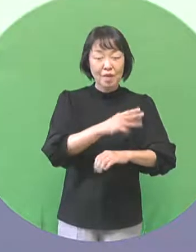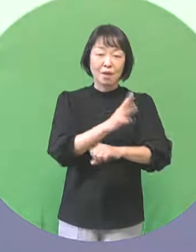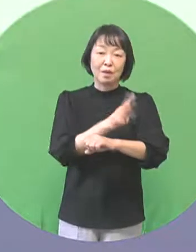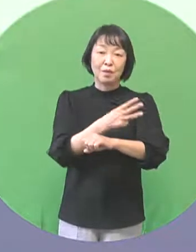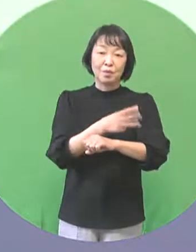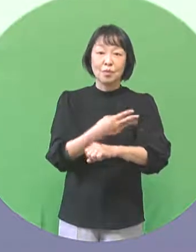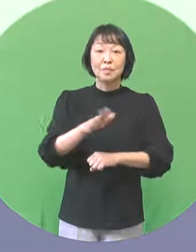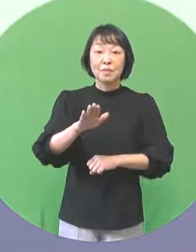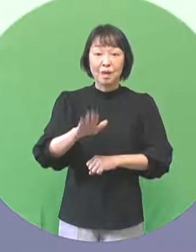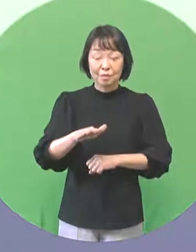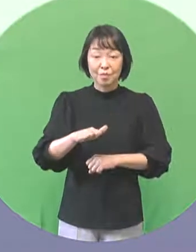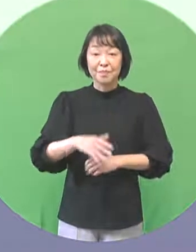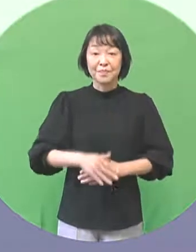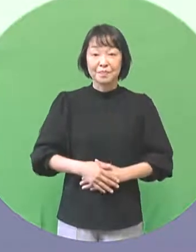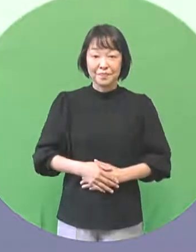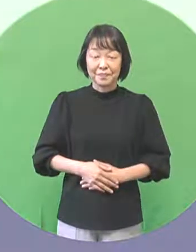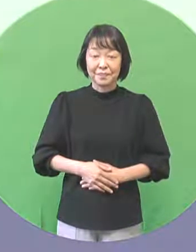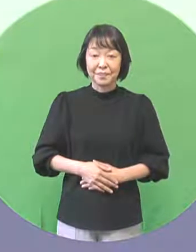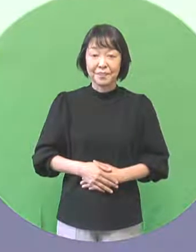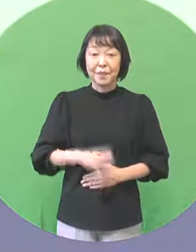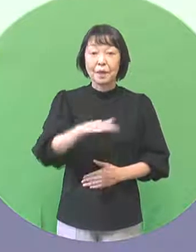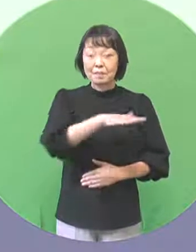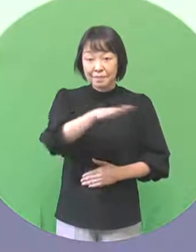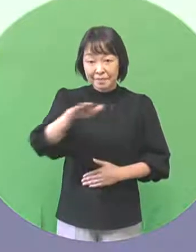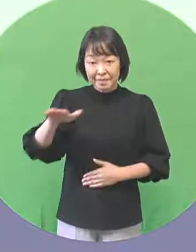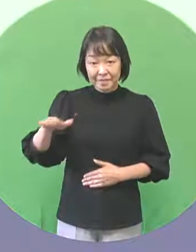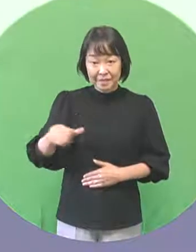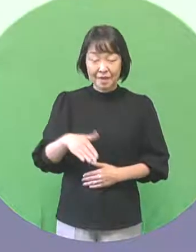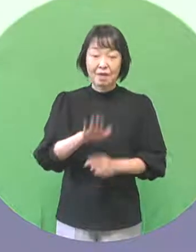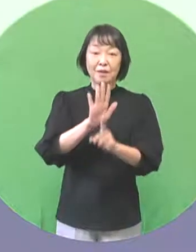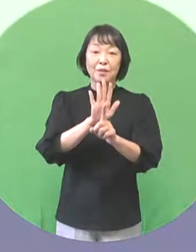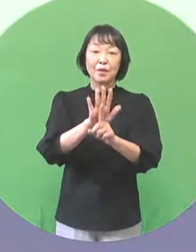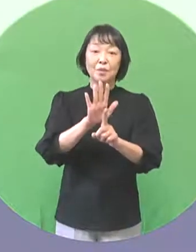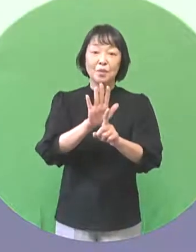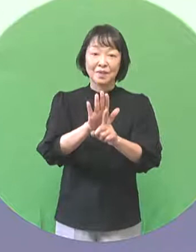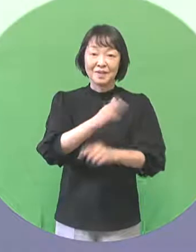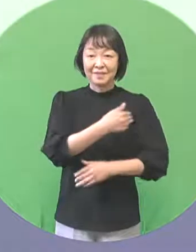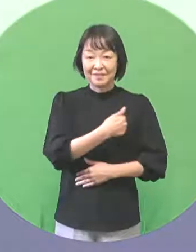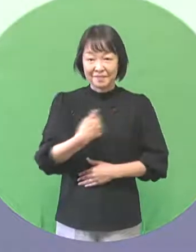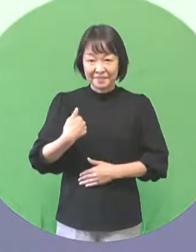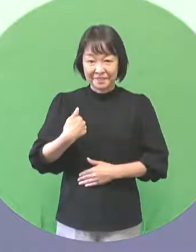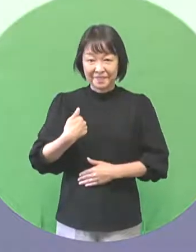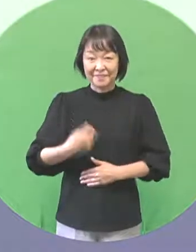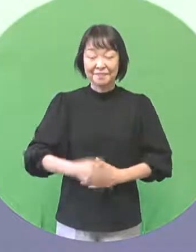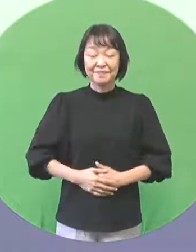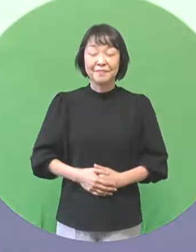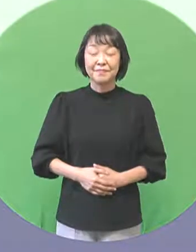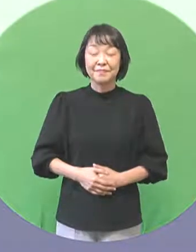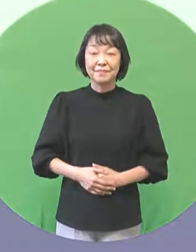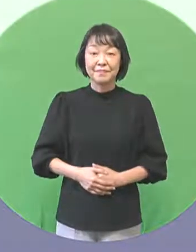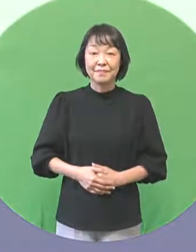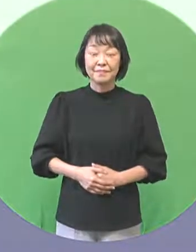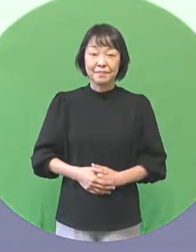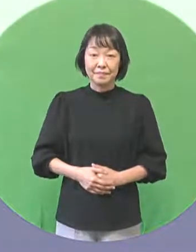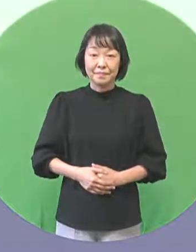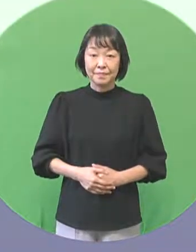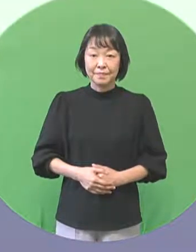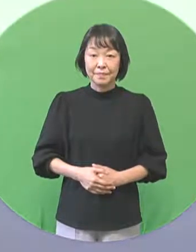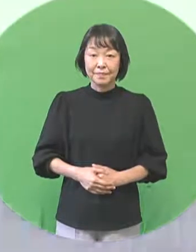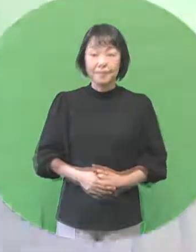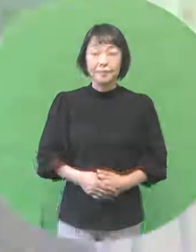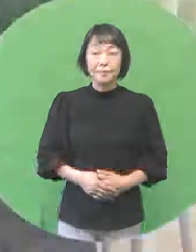ており、条件に合う人なら誰でも日本語サポーターになることができます。